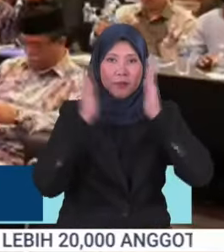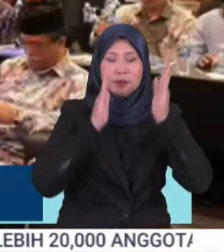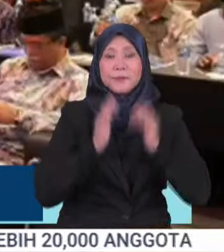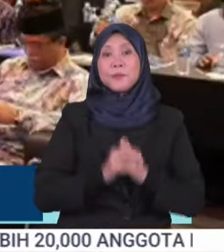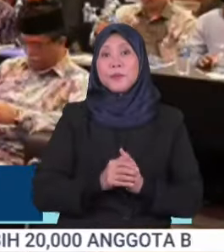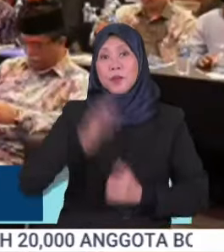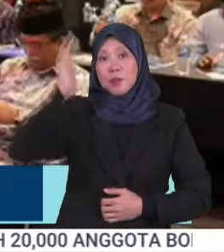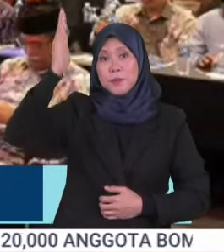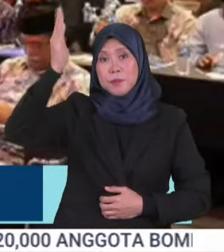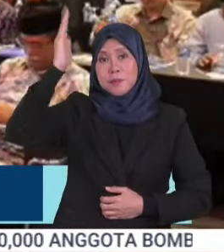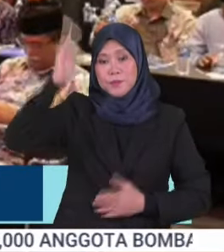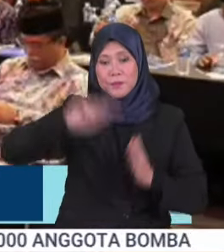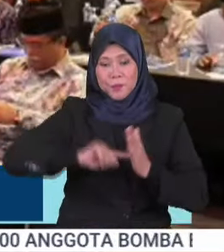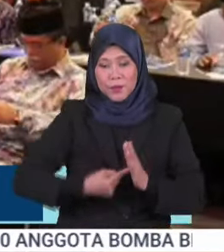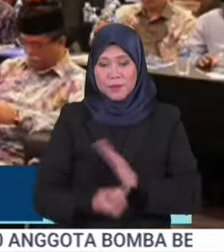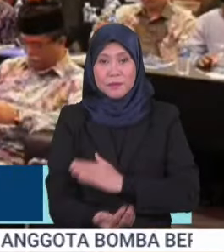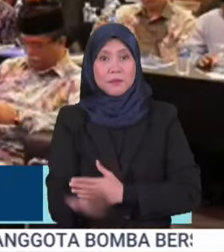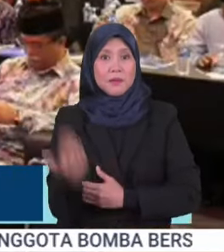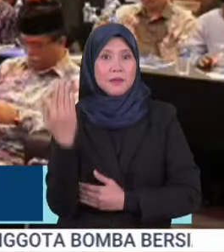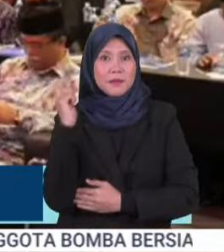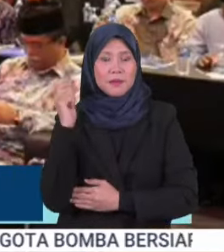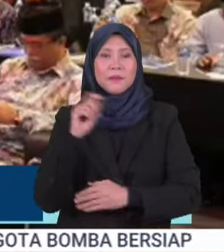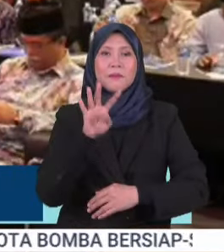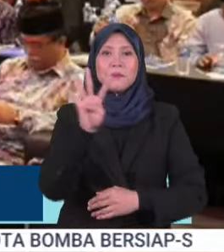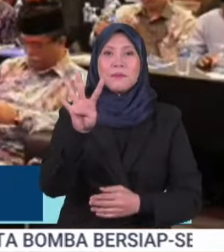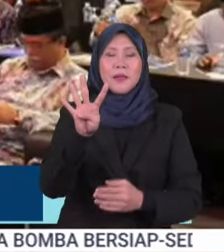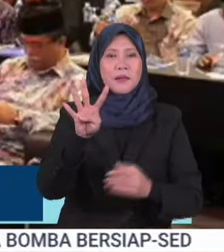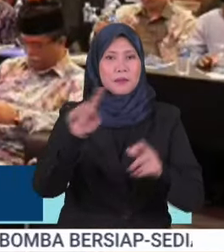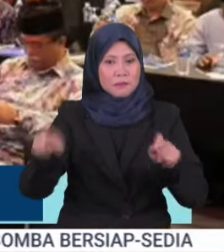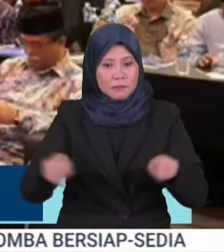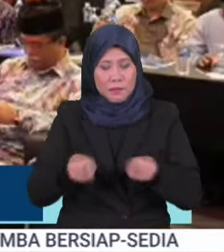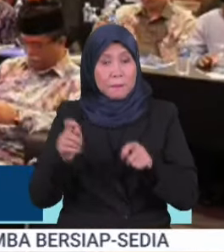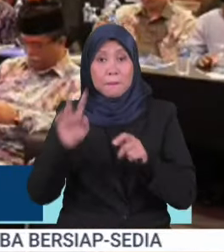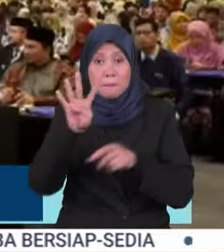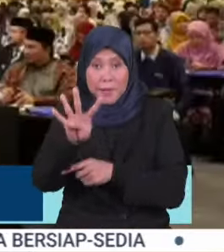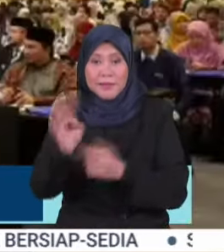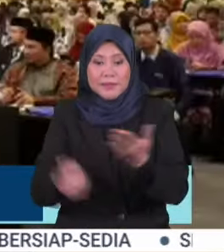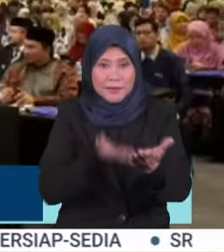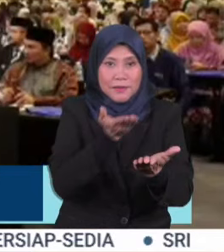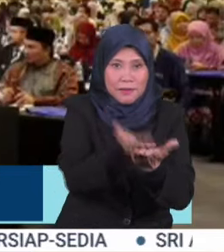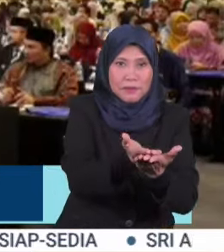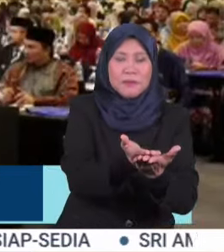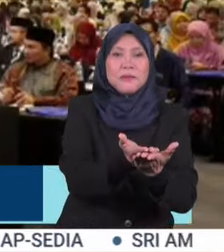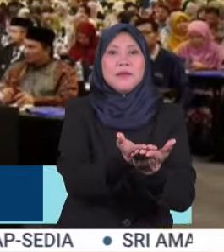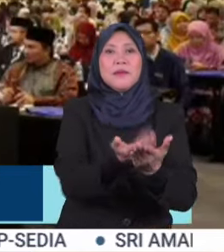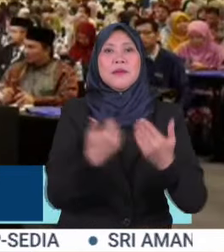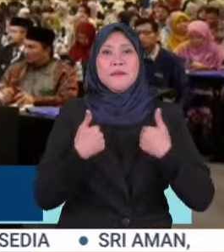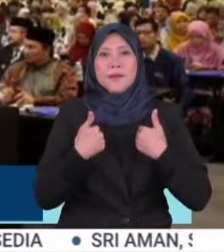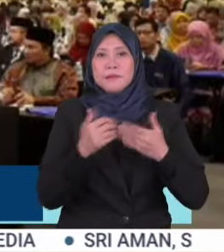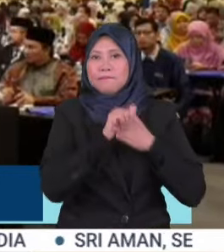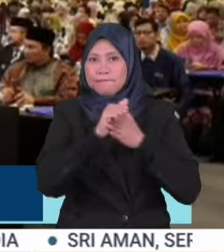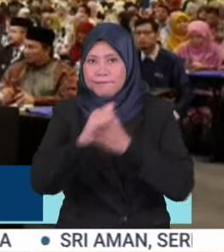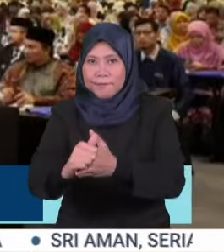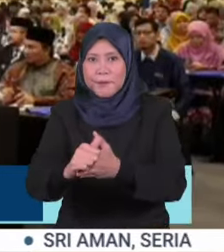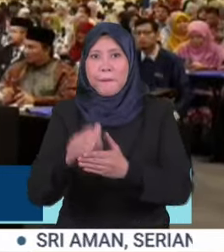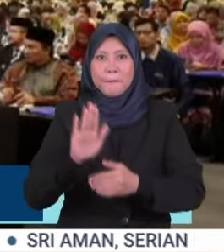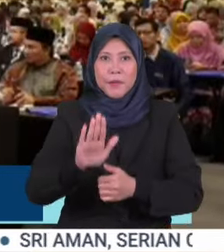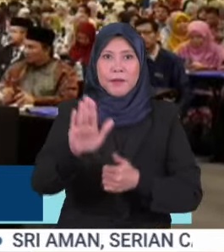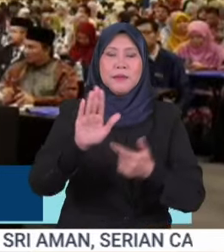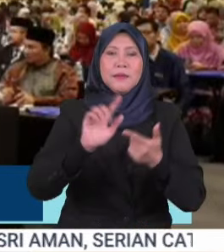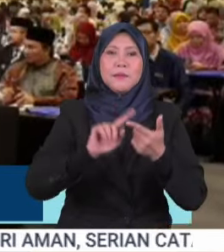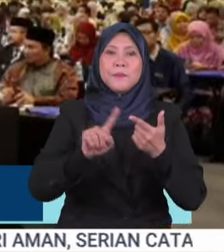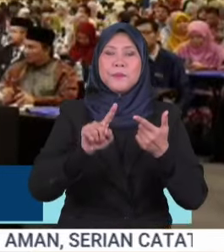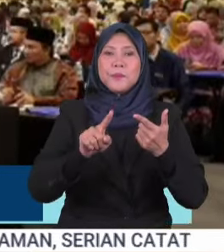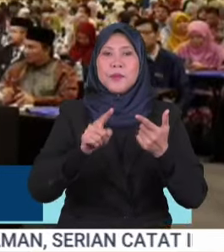Sepanjang konvensyen berlangsung siang tadi, sebanyak 4 resolusi dicapai, antaranya mewujudkan satu modal kepimpinan madani